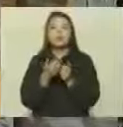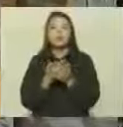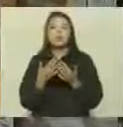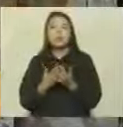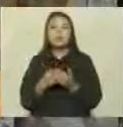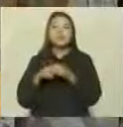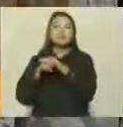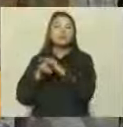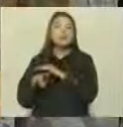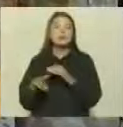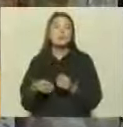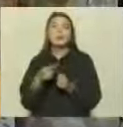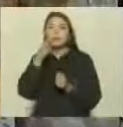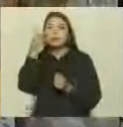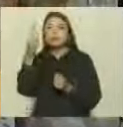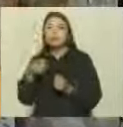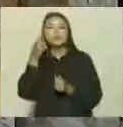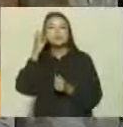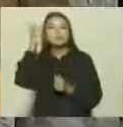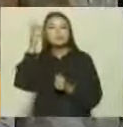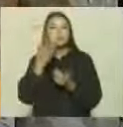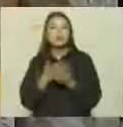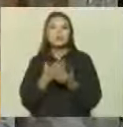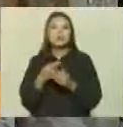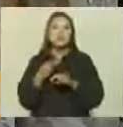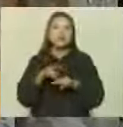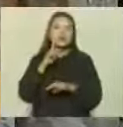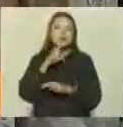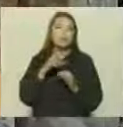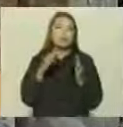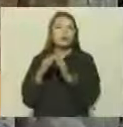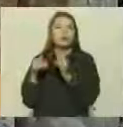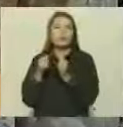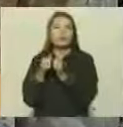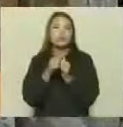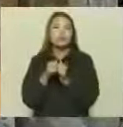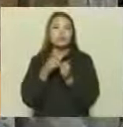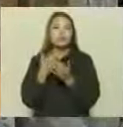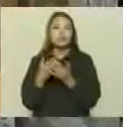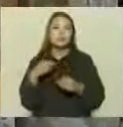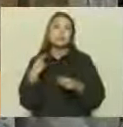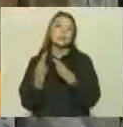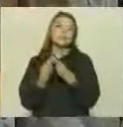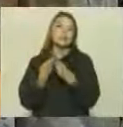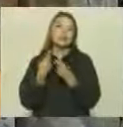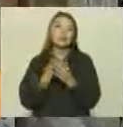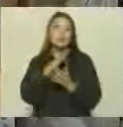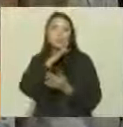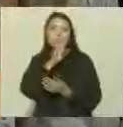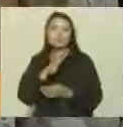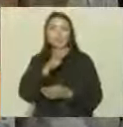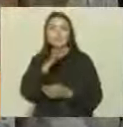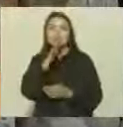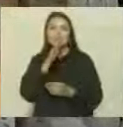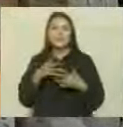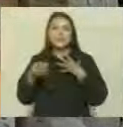алысқа. Дұрыс емес па? Бұл ит бағатын жер емес қой, ел халық отыр. Біздің деген мазамызда бар. Таңғы төртте ұлғанда біреу ұлса,